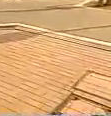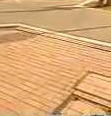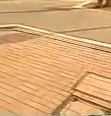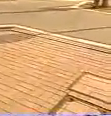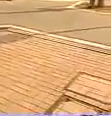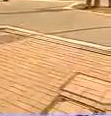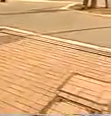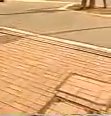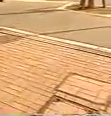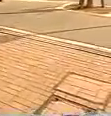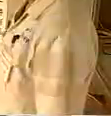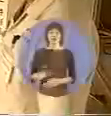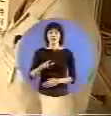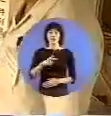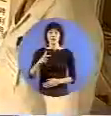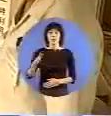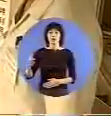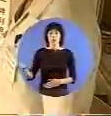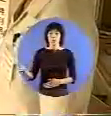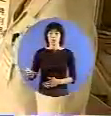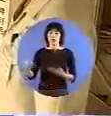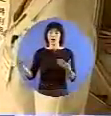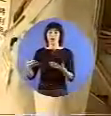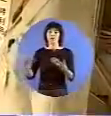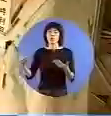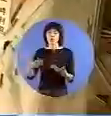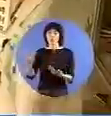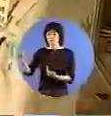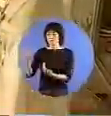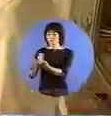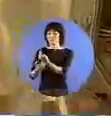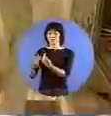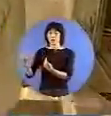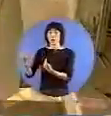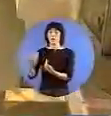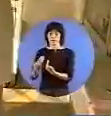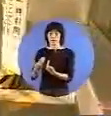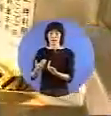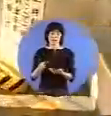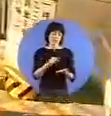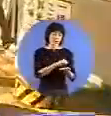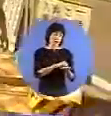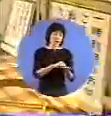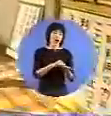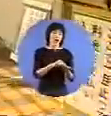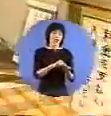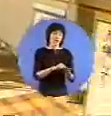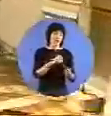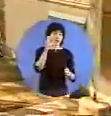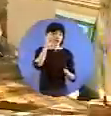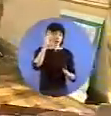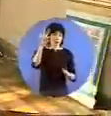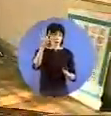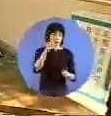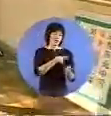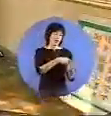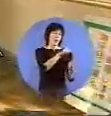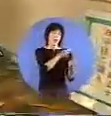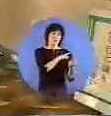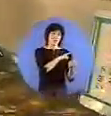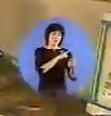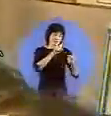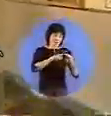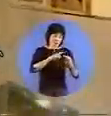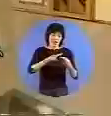シルバー人材センターとは、さまざまな仕事を請け負い、会員の希望や能力に応じて仕事を